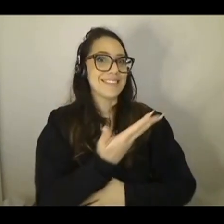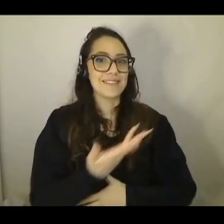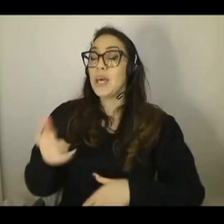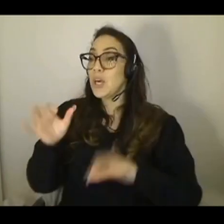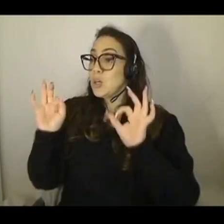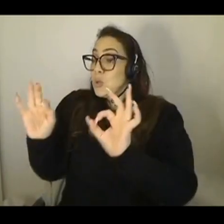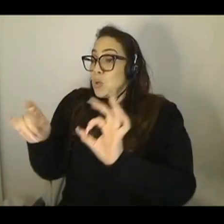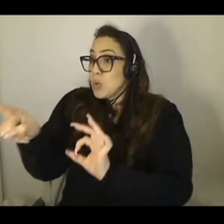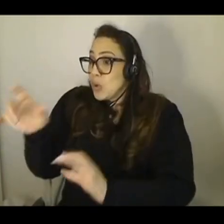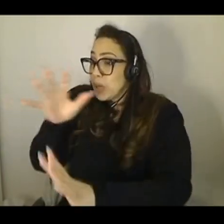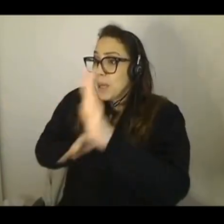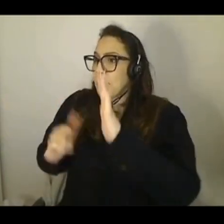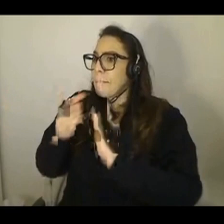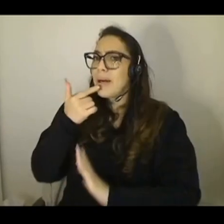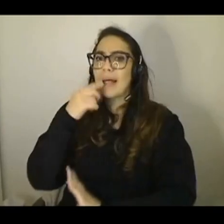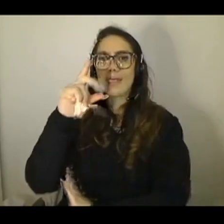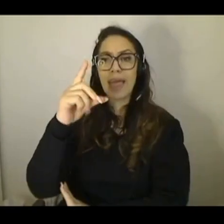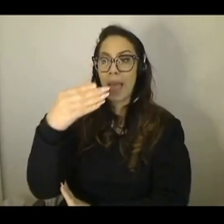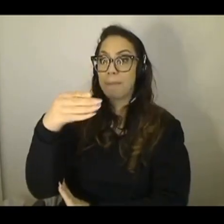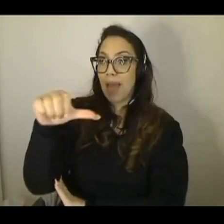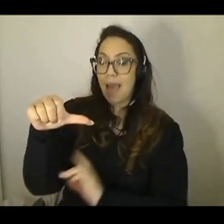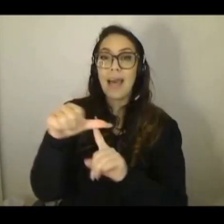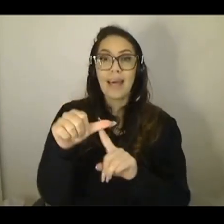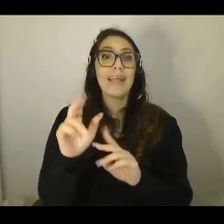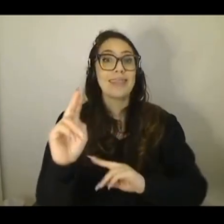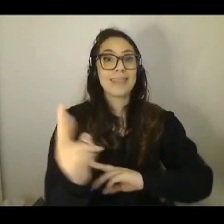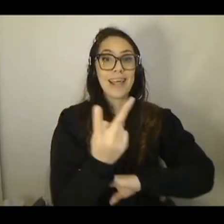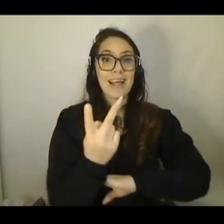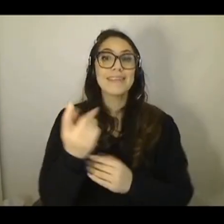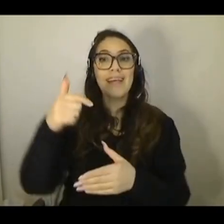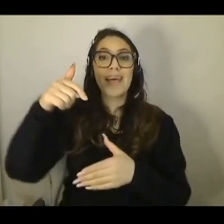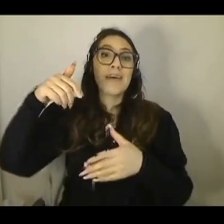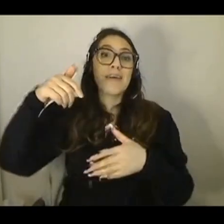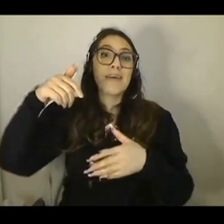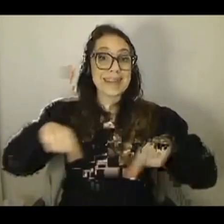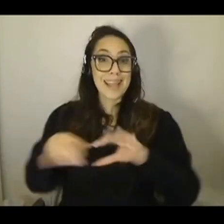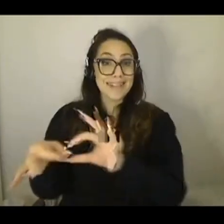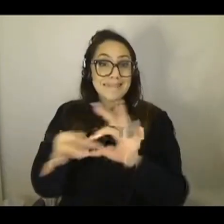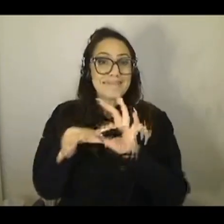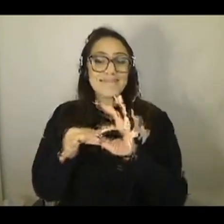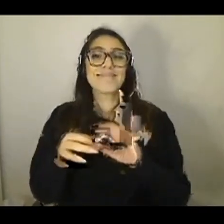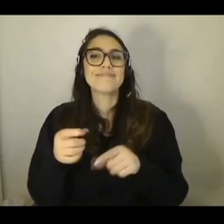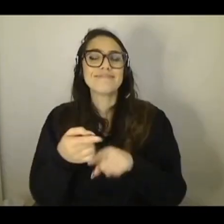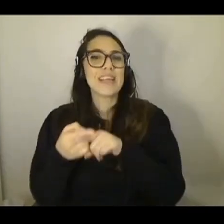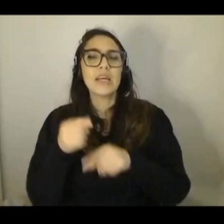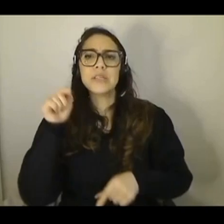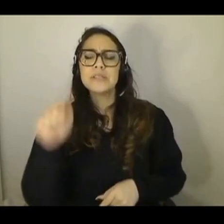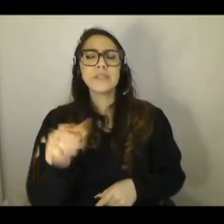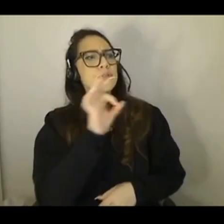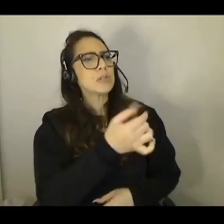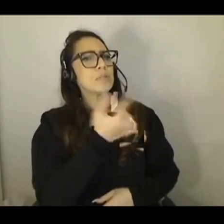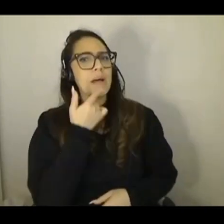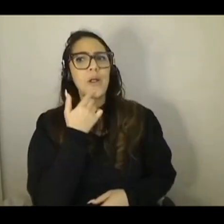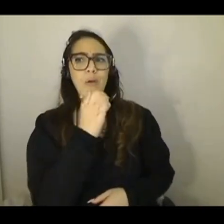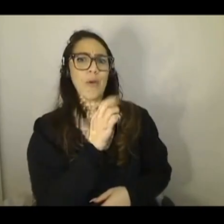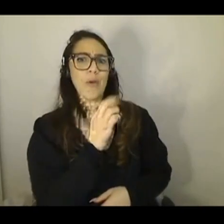parle justement de DMA et donc de la délégation ministérielle. On parle aussi pas mal de référentiels qui existent pour les ERP, pour